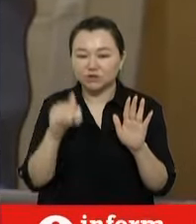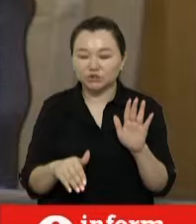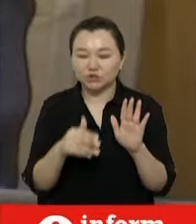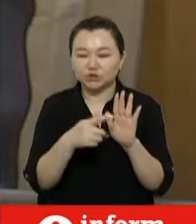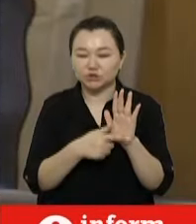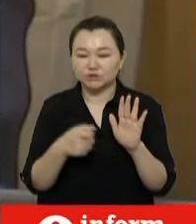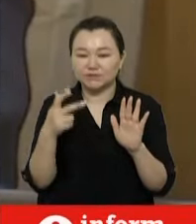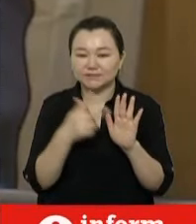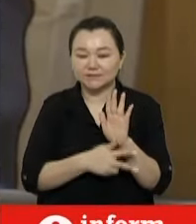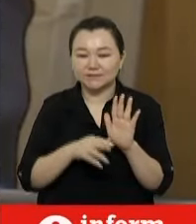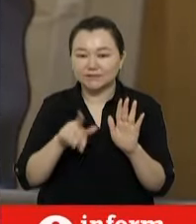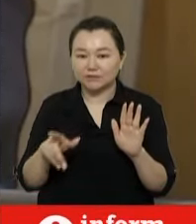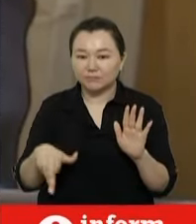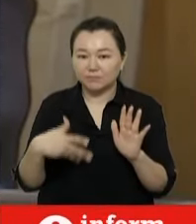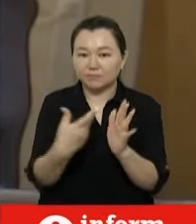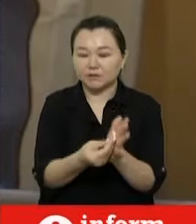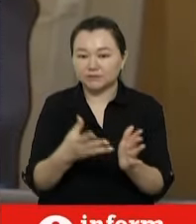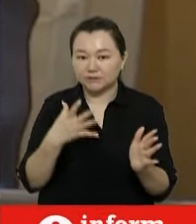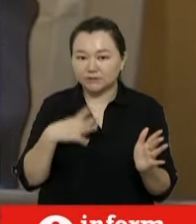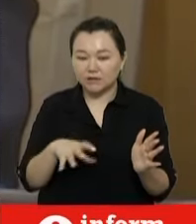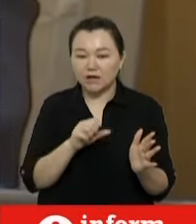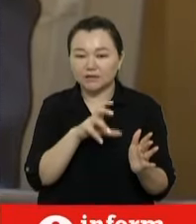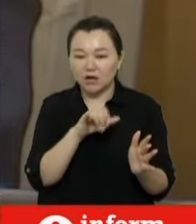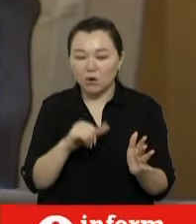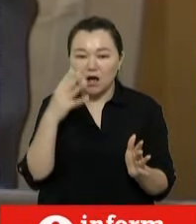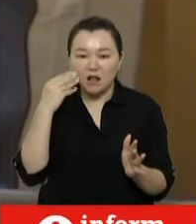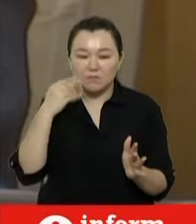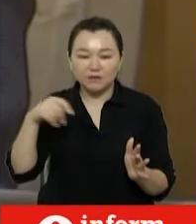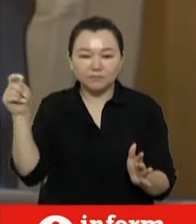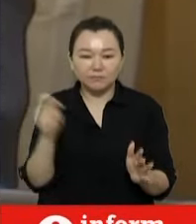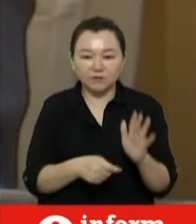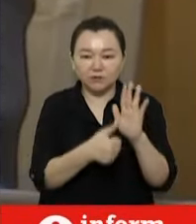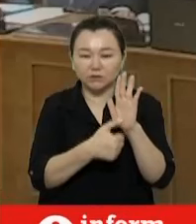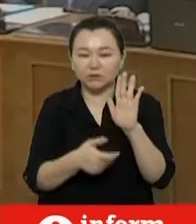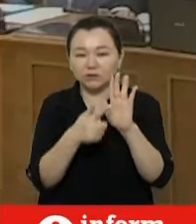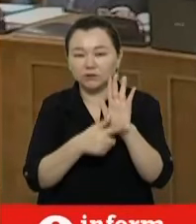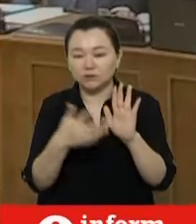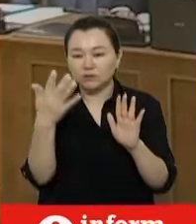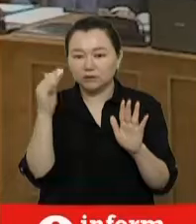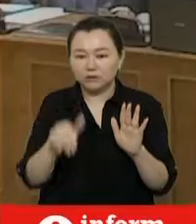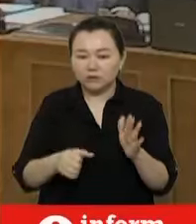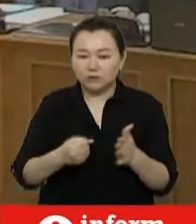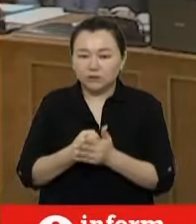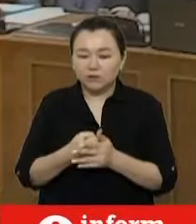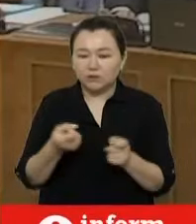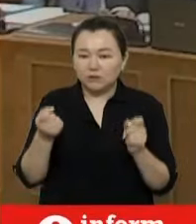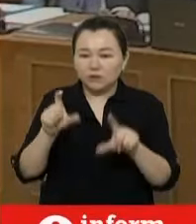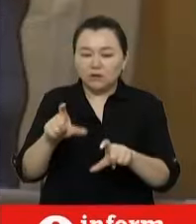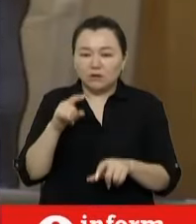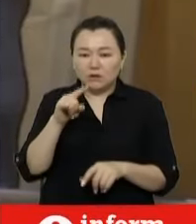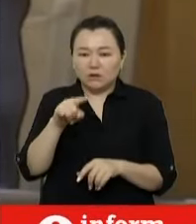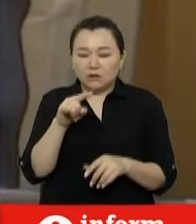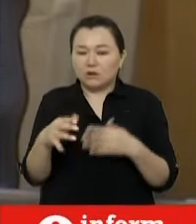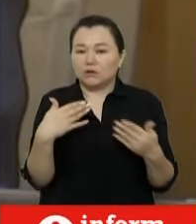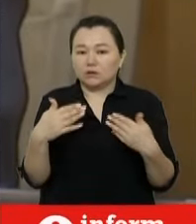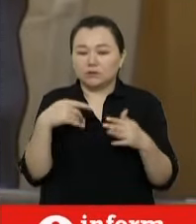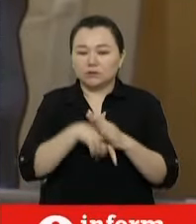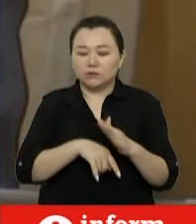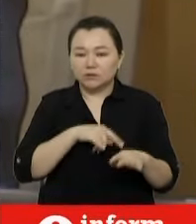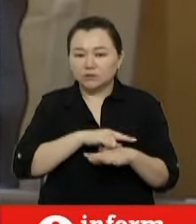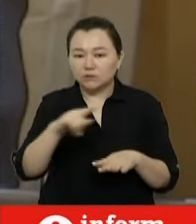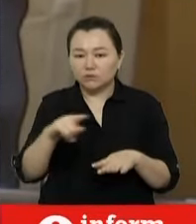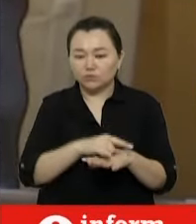170.780 теңге төлеуге мәжбүр болды. Ал Атыраудан Алматыға билет бағасы 675.000 теңгеге дейін көтерілген. Әуе қатынасы бойынша ішкі рейстер